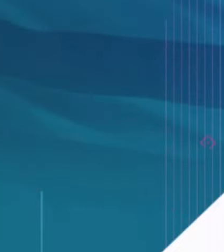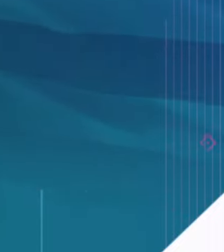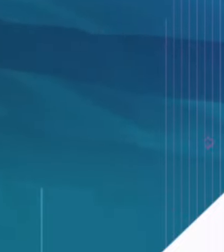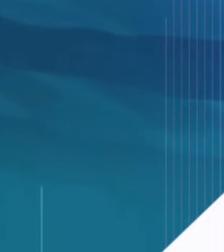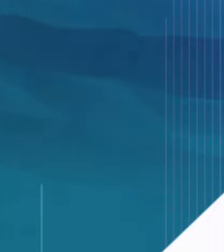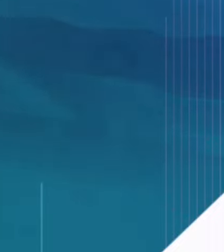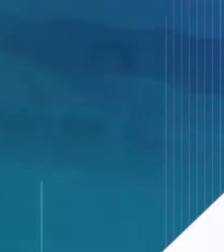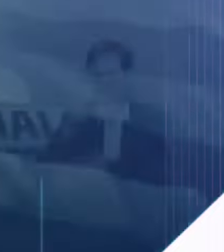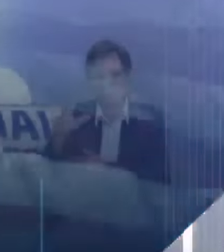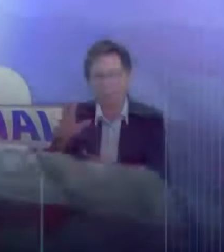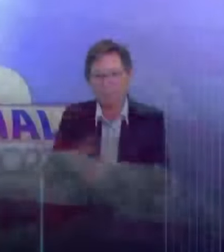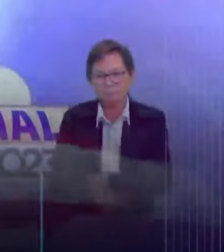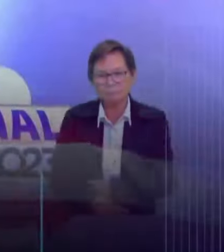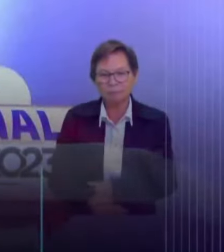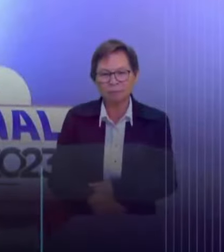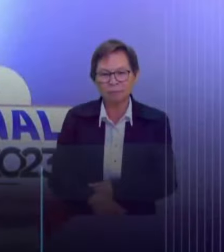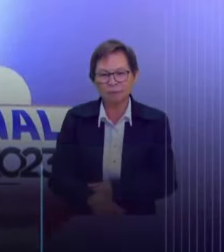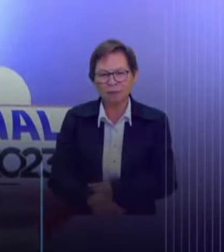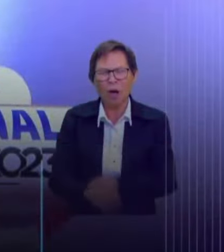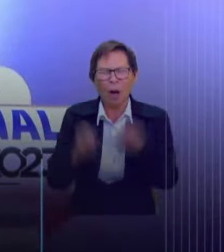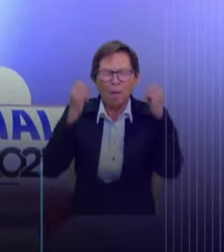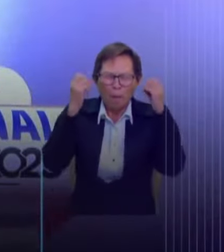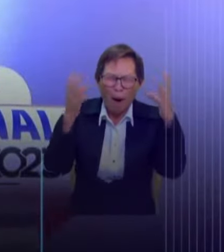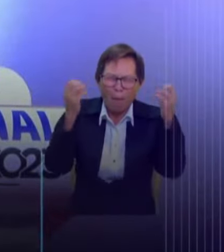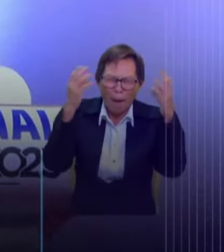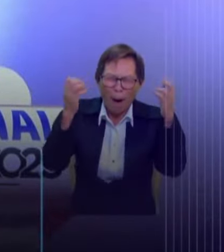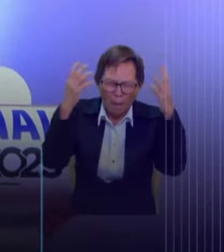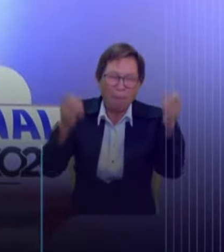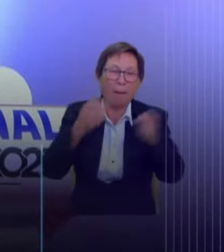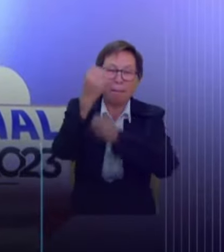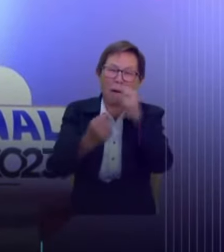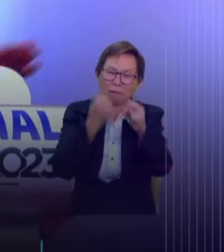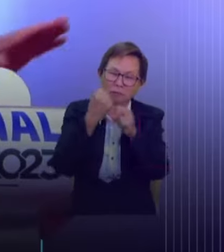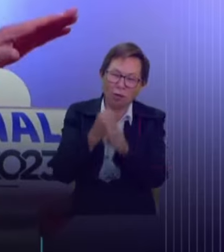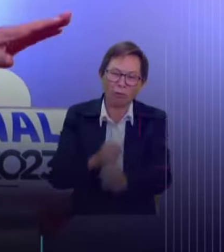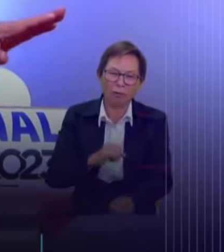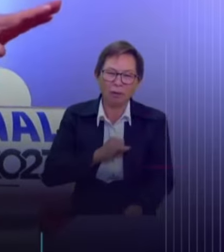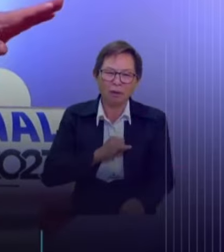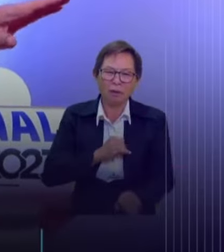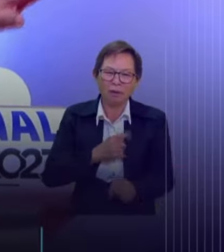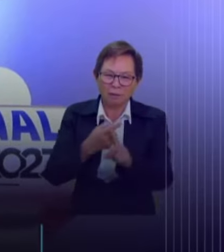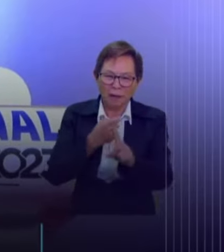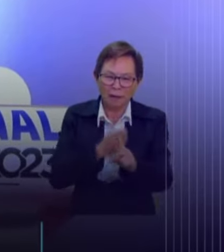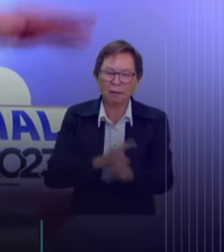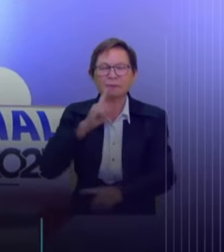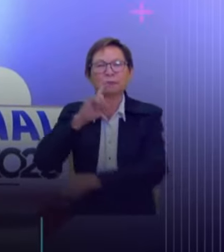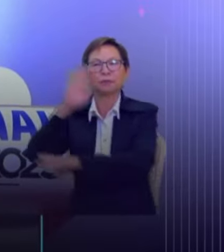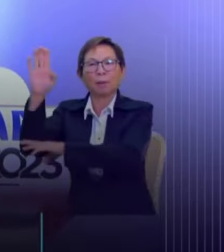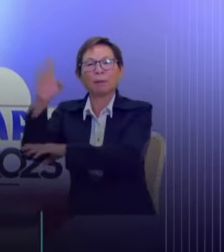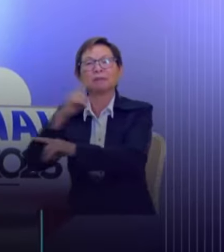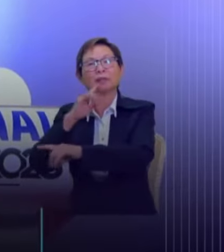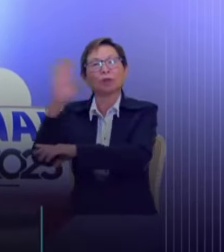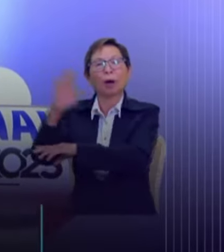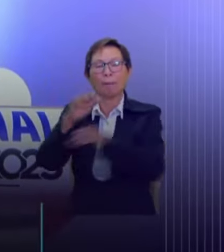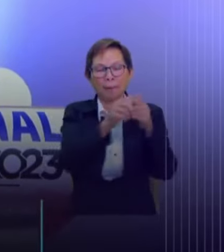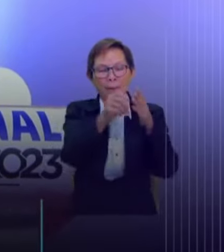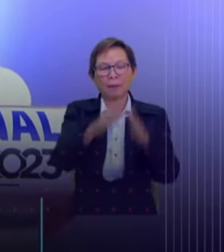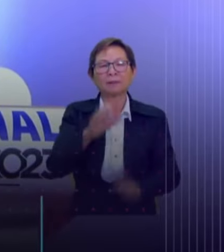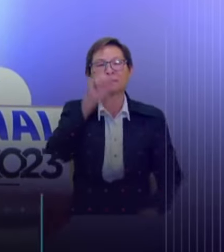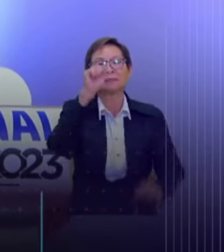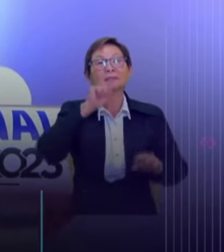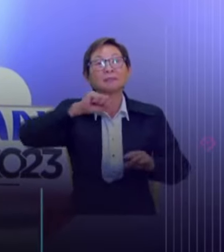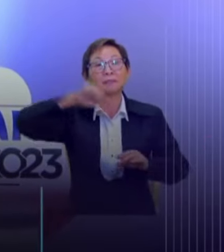MA63 bertempik puluhan tahun. Jadi saya berikan jaminan kepada pimpinan Sabah dan